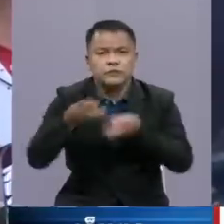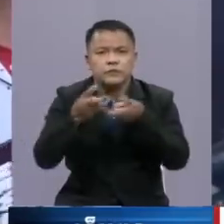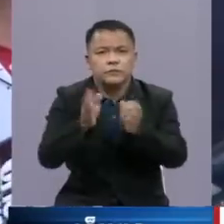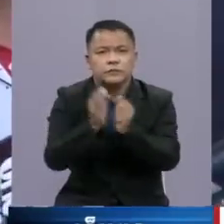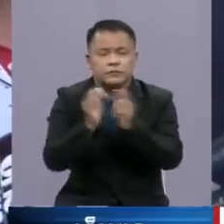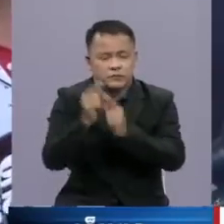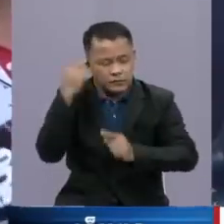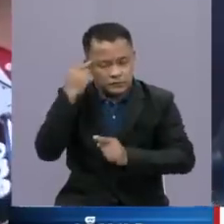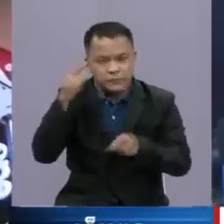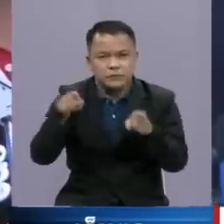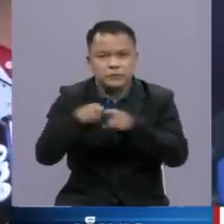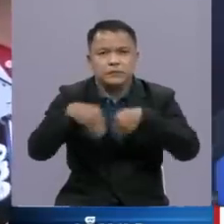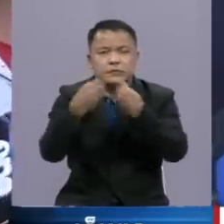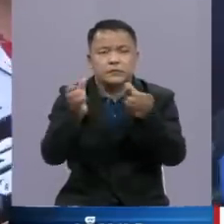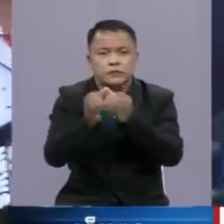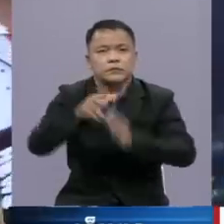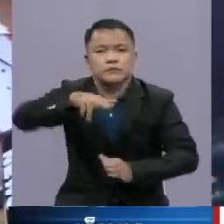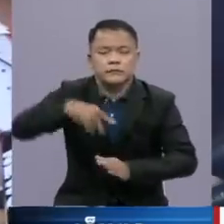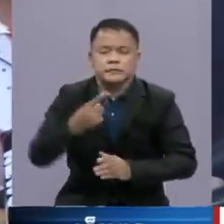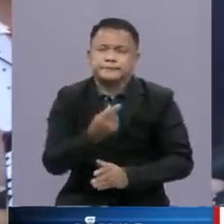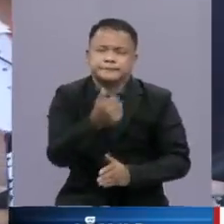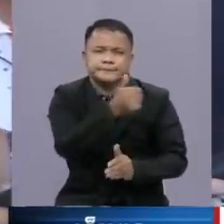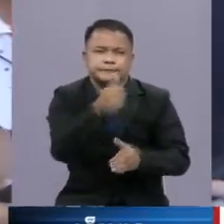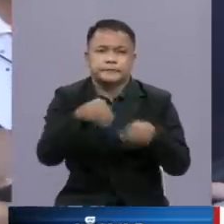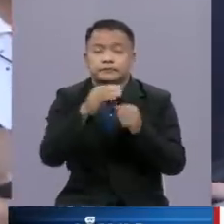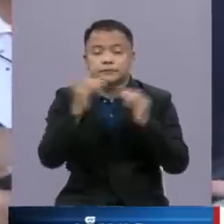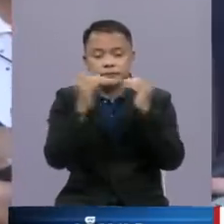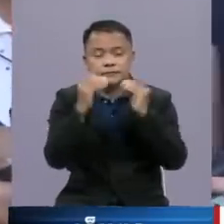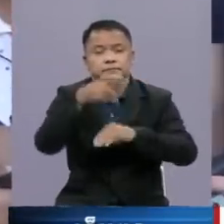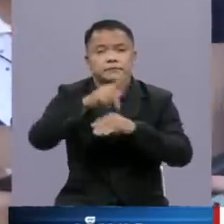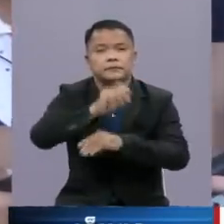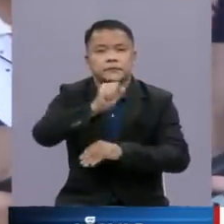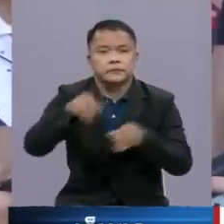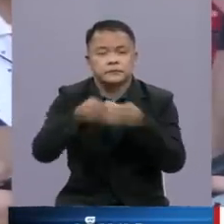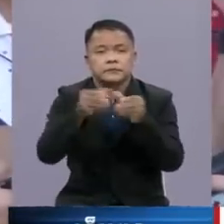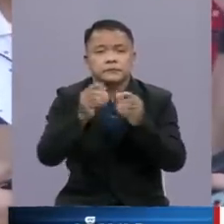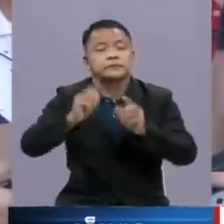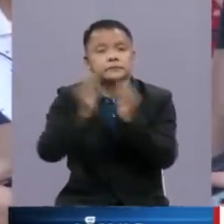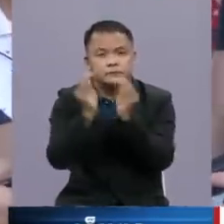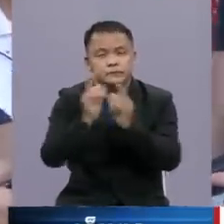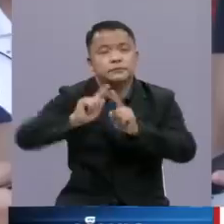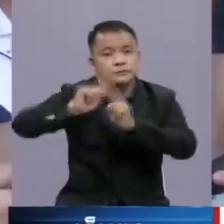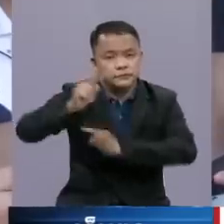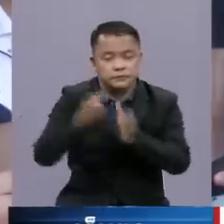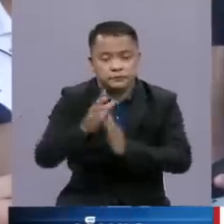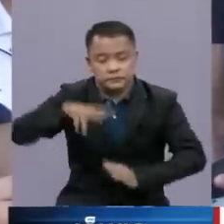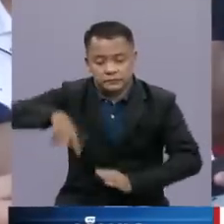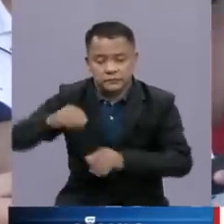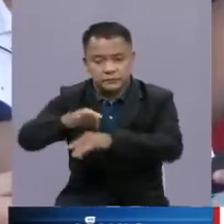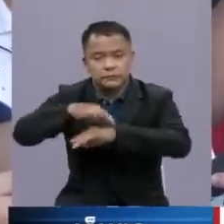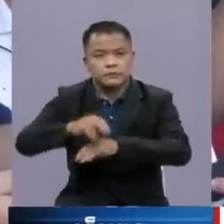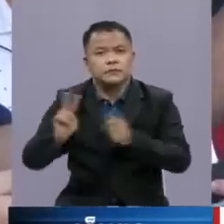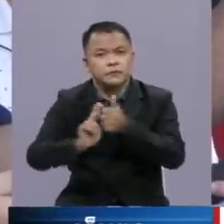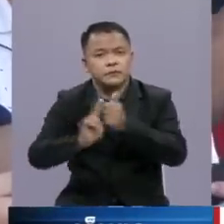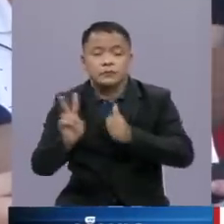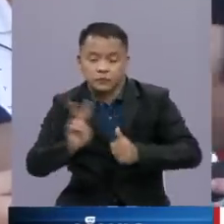ว่าพรรคมีนัยยะว่าพรรคเพื่อไทยเองยินดีนะหากสิทธิ์ของประธานสภาจะเป็นของพรรคอันดับ1ส่วนพรรคเพื่อไทยจะได้ตำแหน่งรองประ